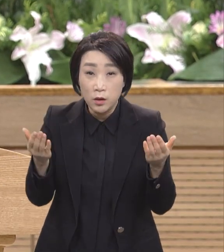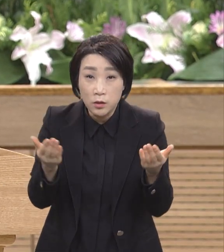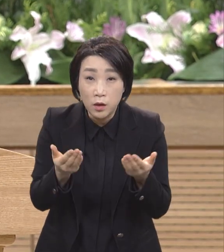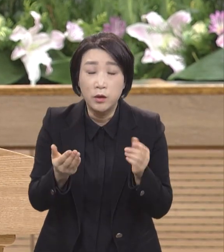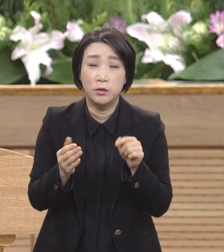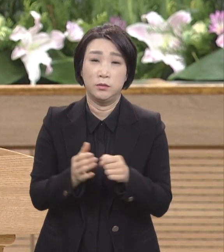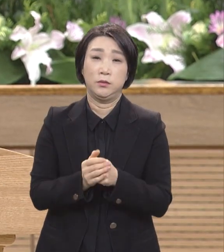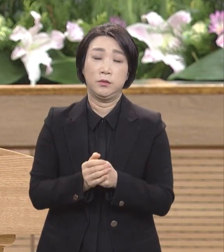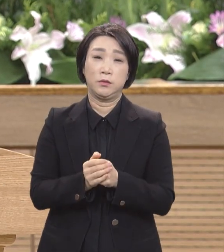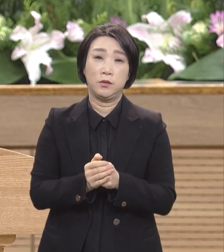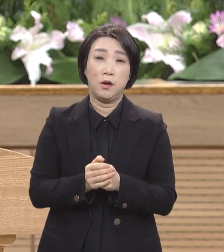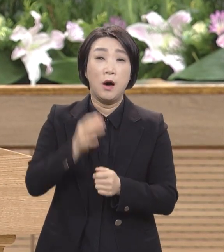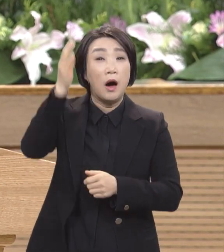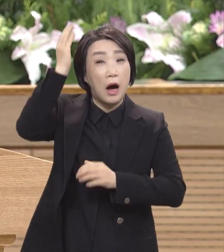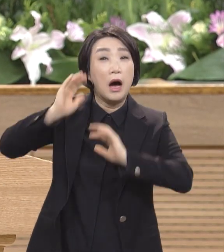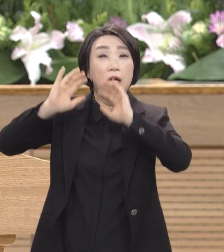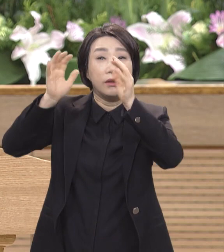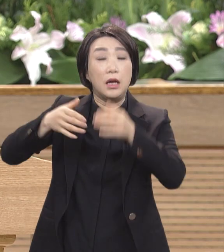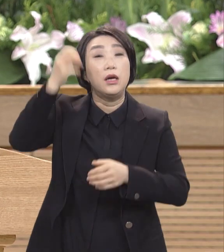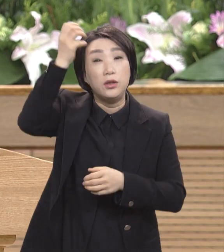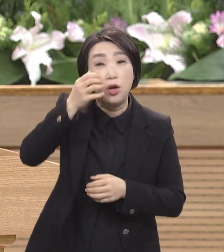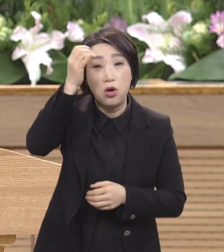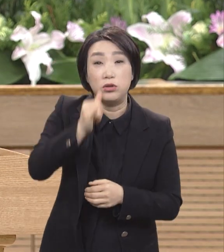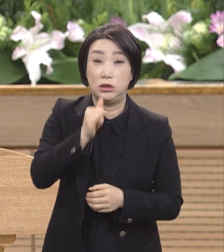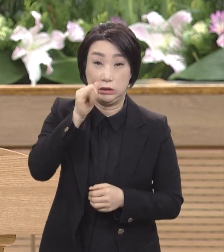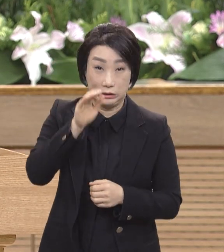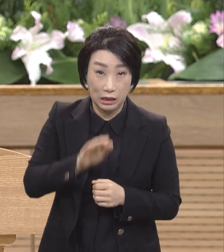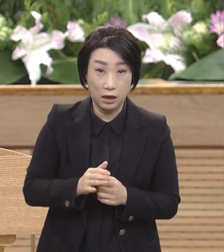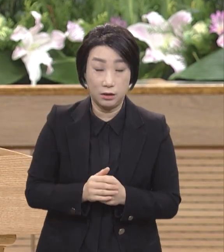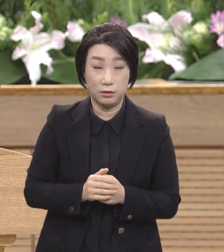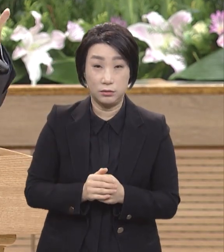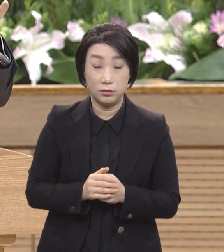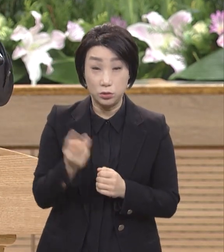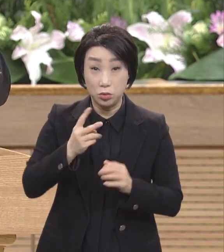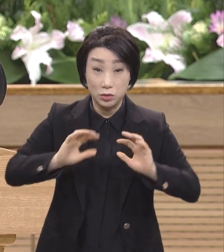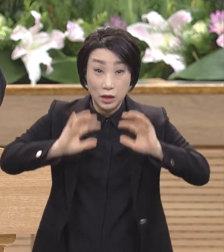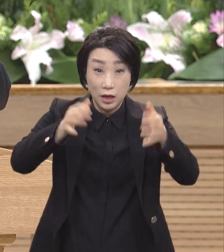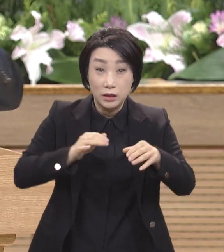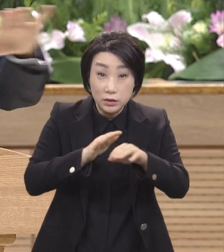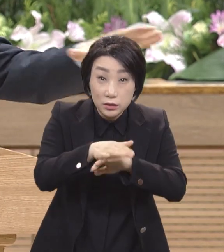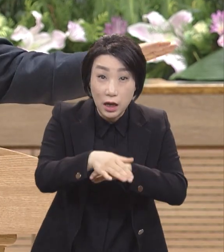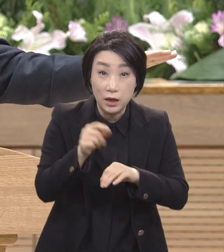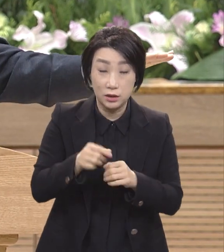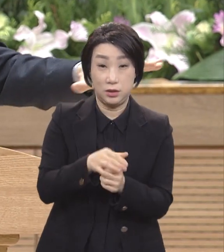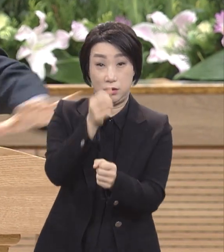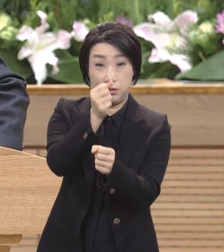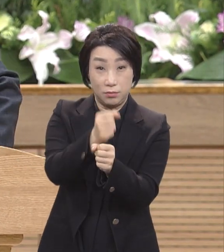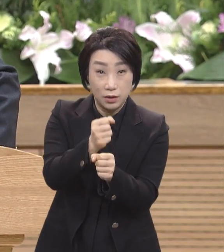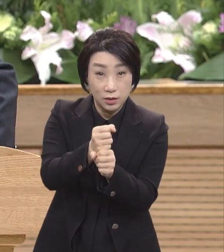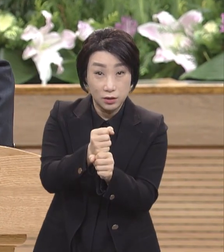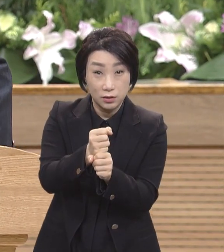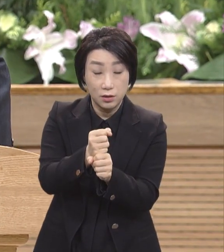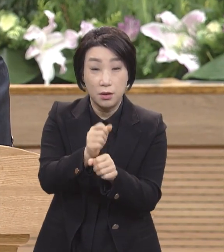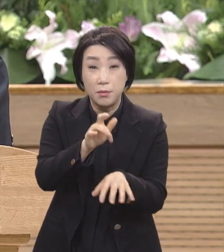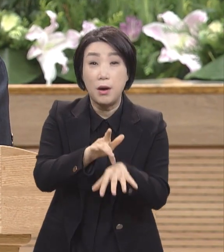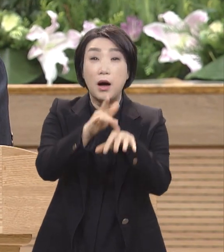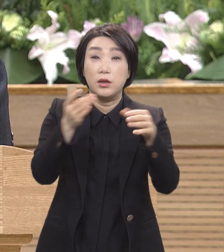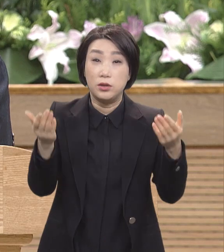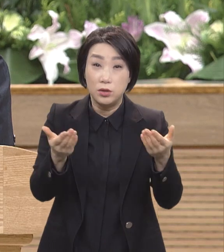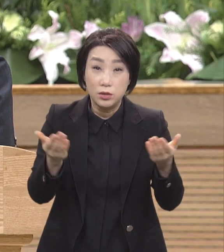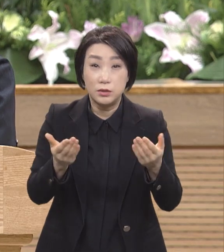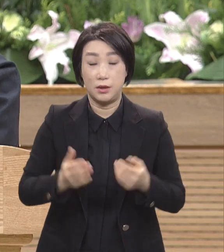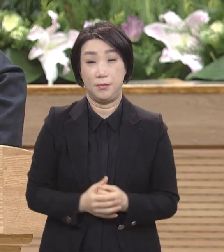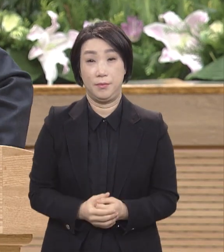역사하는 하늘의 영들이요. 세상 풍속을 조작하는 마귀